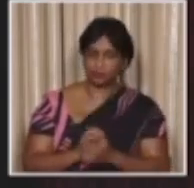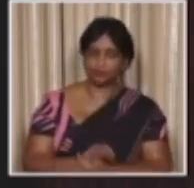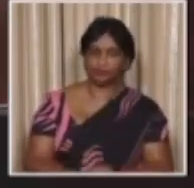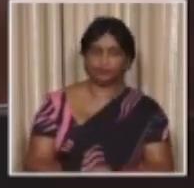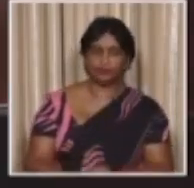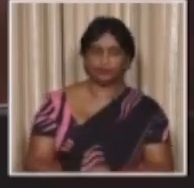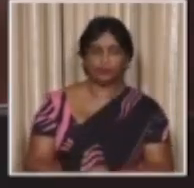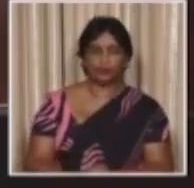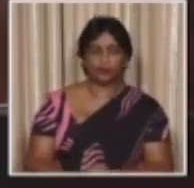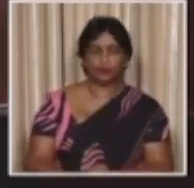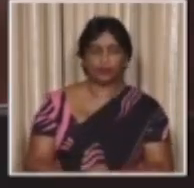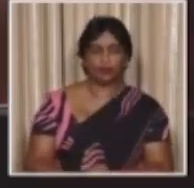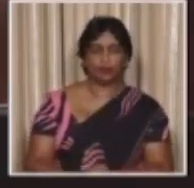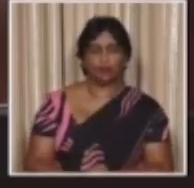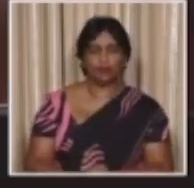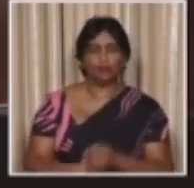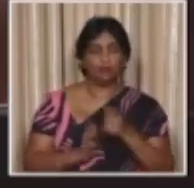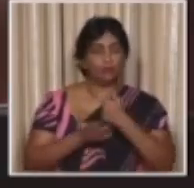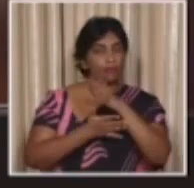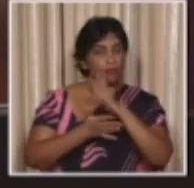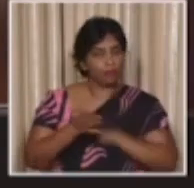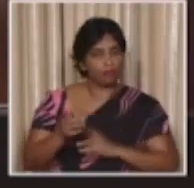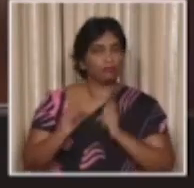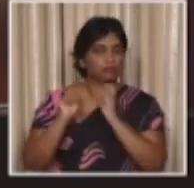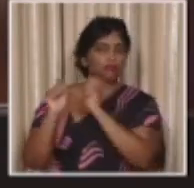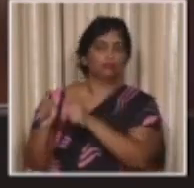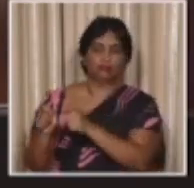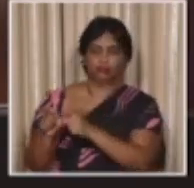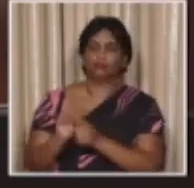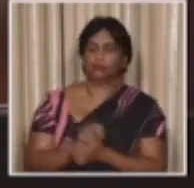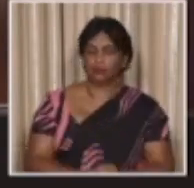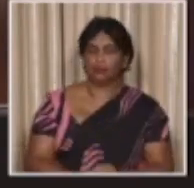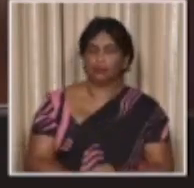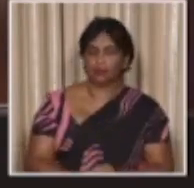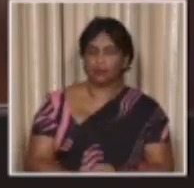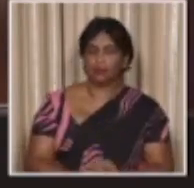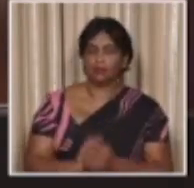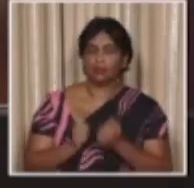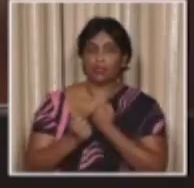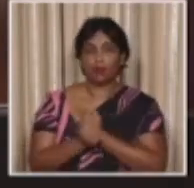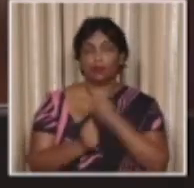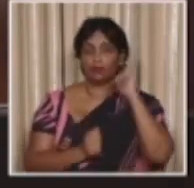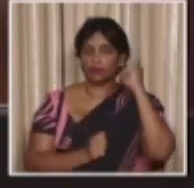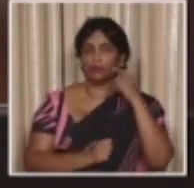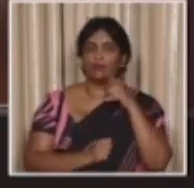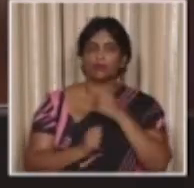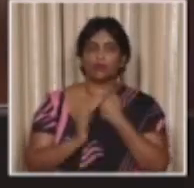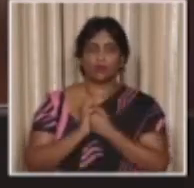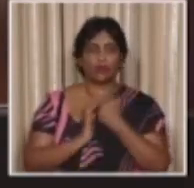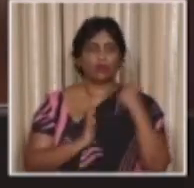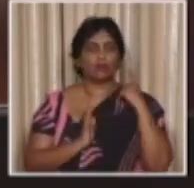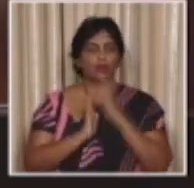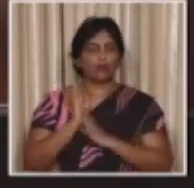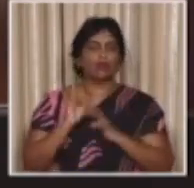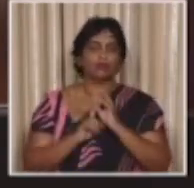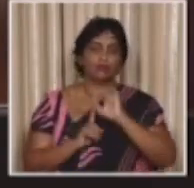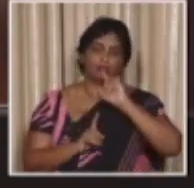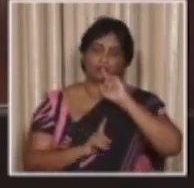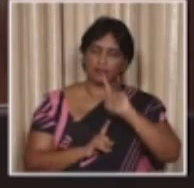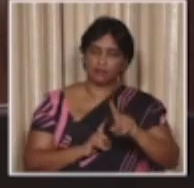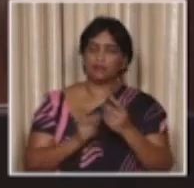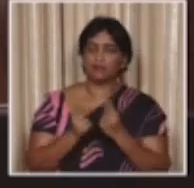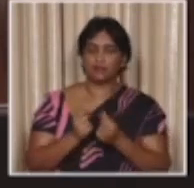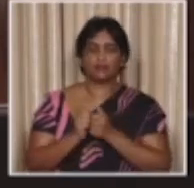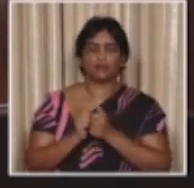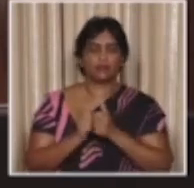බොහොම ස්තුතියි ගරු මන්ත්‍රීතුමා ඔය පිළිබඳව ලියවිල්ලකින් ලිඛිතවම අපි වෙත දැනුම් දෙන්න ඒ පිළිබඳව පොලිස්පතිවරයාටත් ගරු ආරක්ෂක අමාත්‍යතුමාටත් දැනුම් දීලා